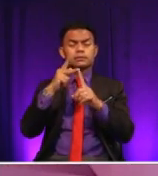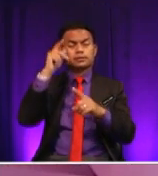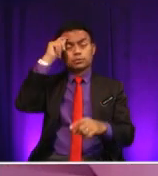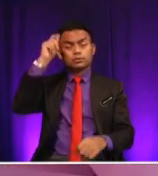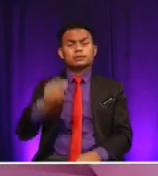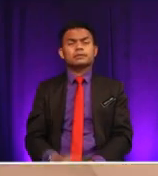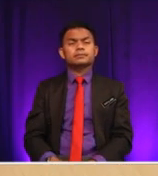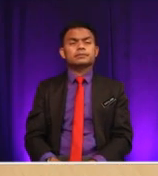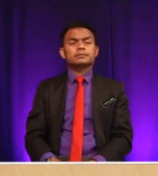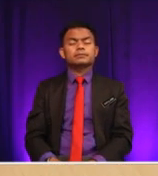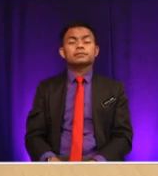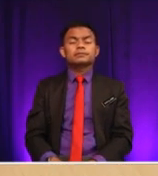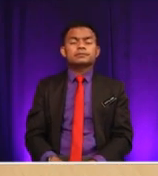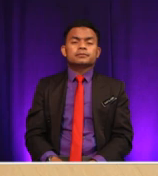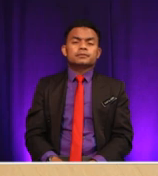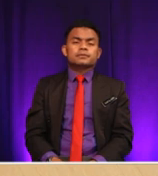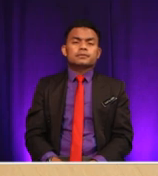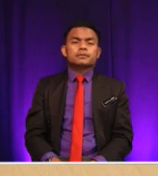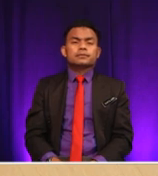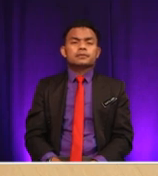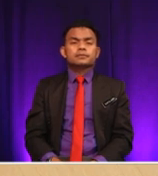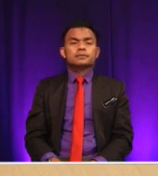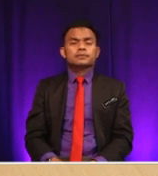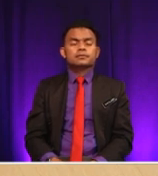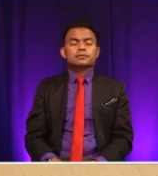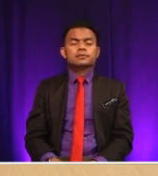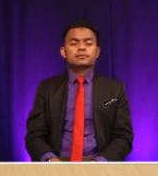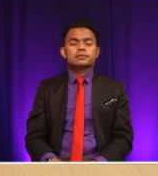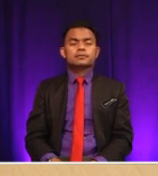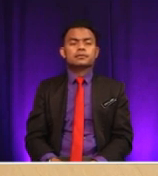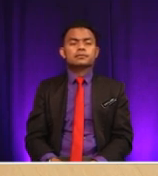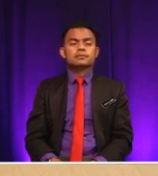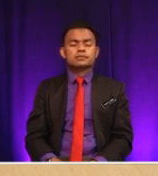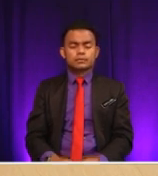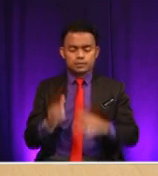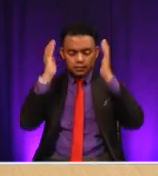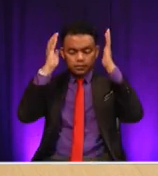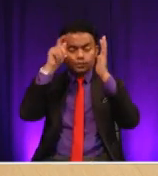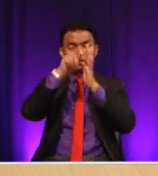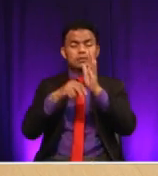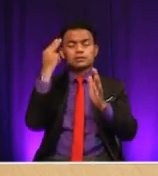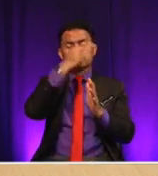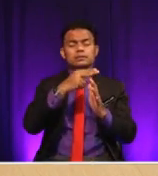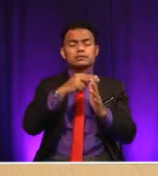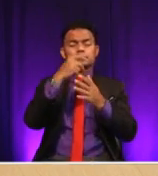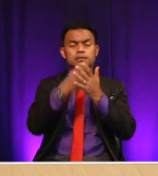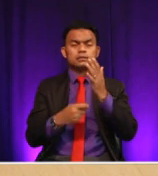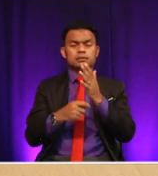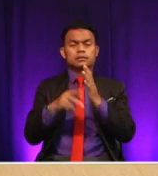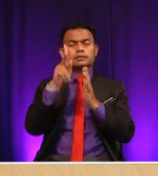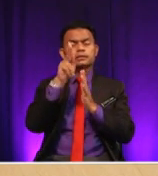adalah Sanjungan terhadap nilai ketaatan Anisa aja sama juga tadi nilai